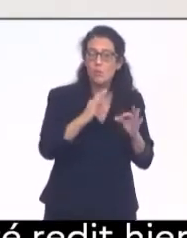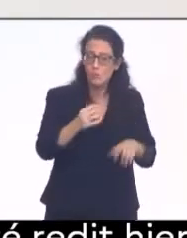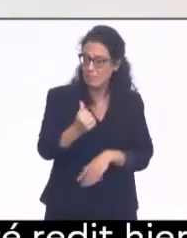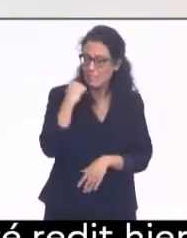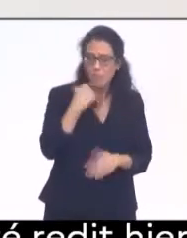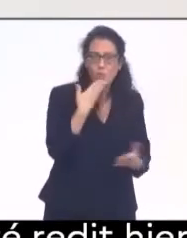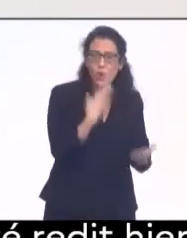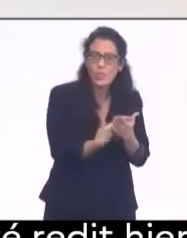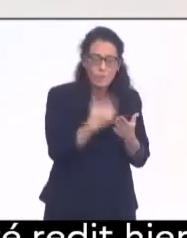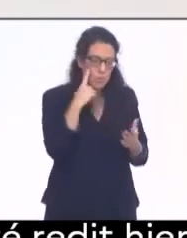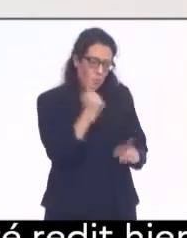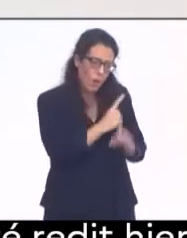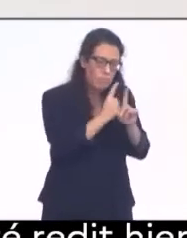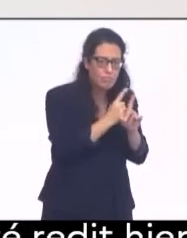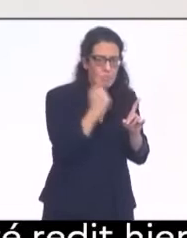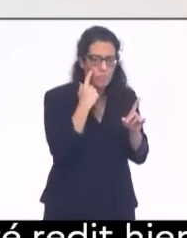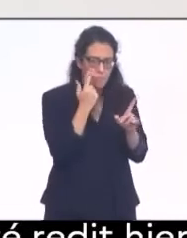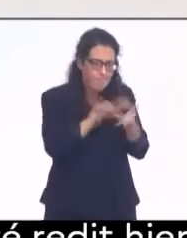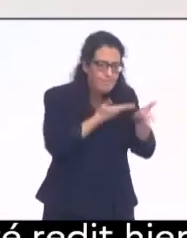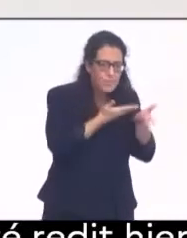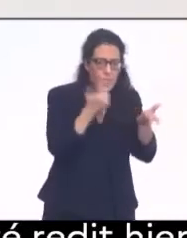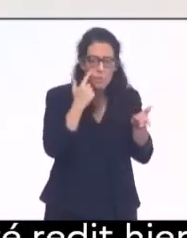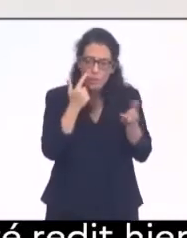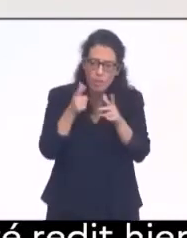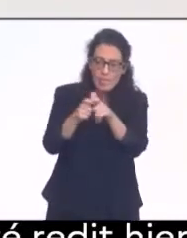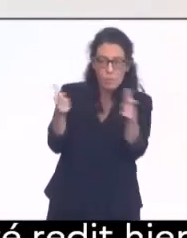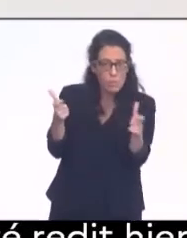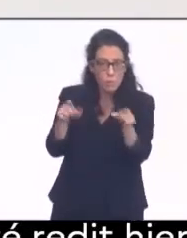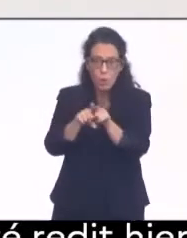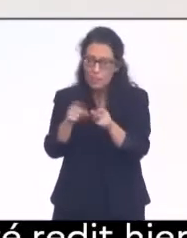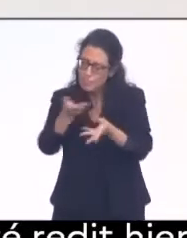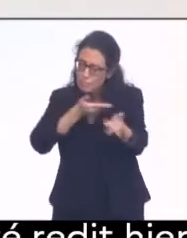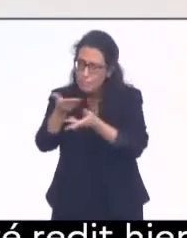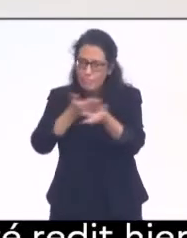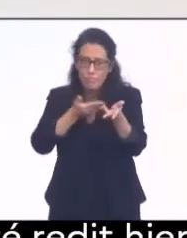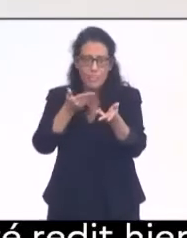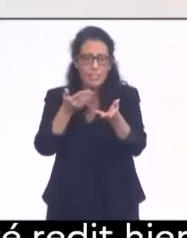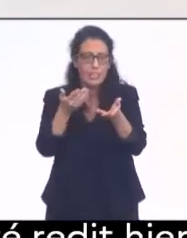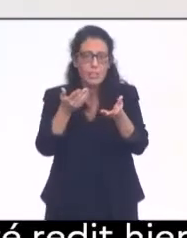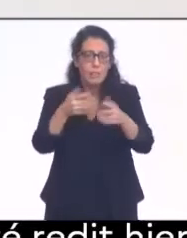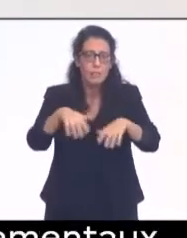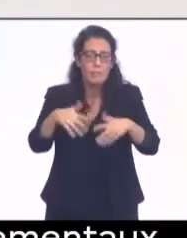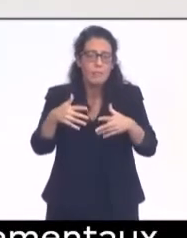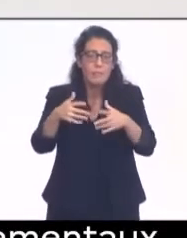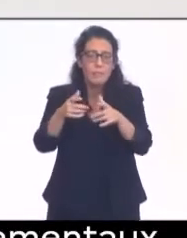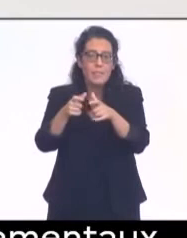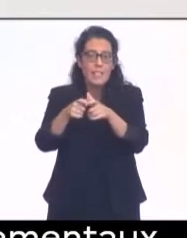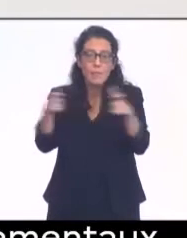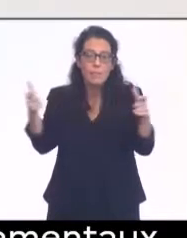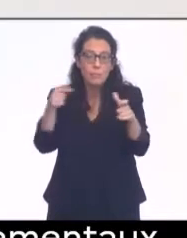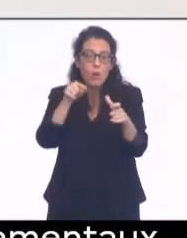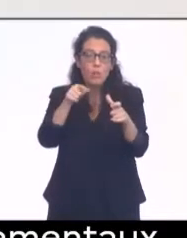bien, se concerter sur les établissements, et quel que soit l'établissement, je dirais, sur la compétence du financeur de